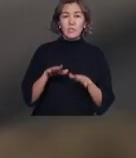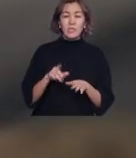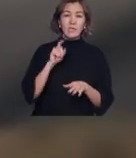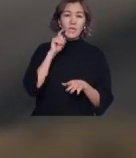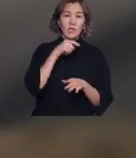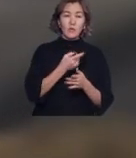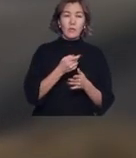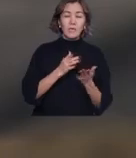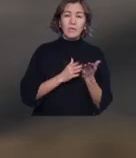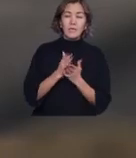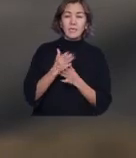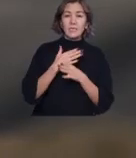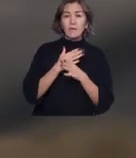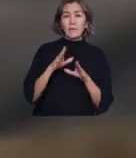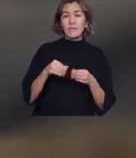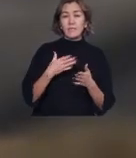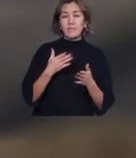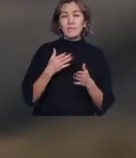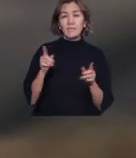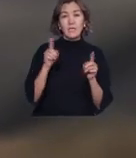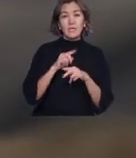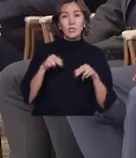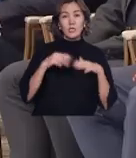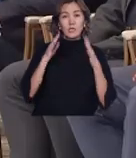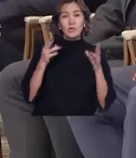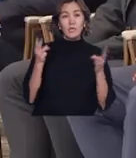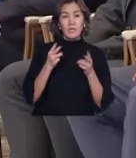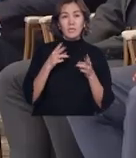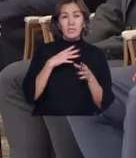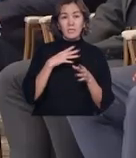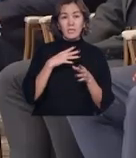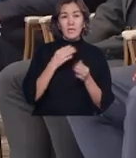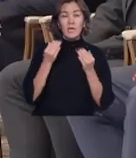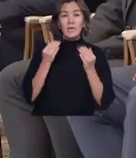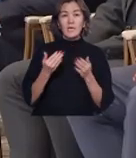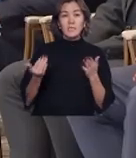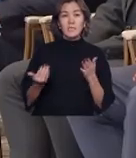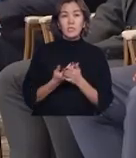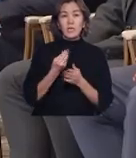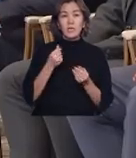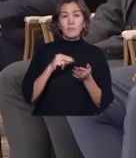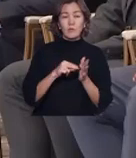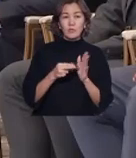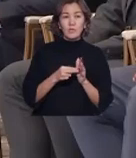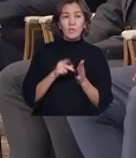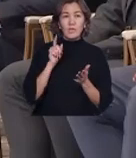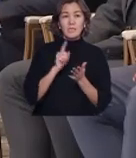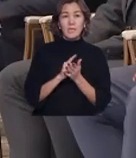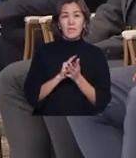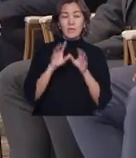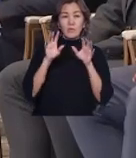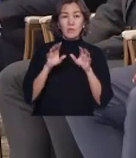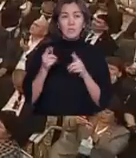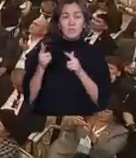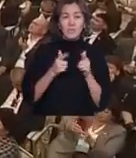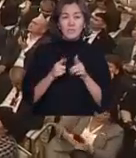экономикалық саясатқа ықпалын арттыра түсу мәселесіне айрықша назар аудару керектігін айтты. Қазір жаңа бюджет және салық кодекстері